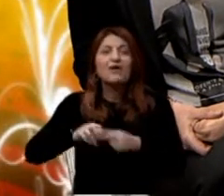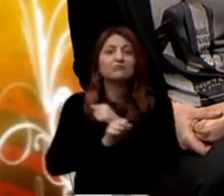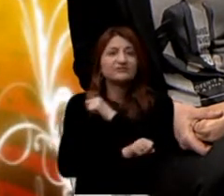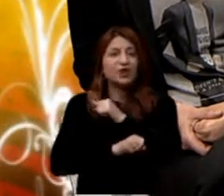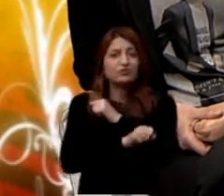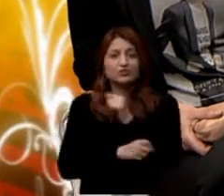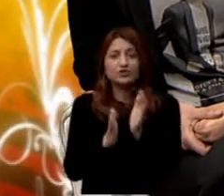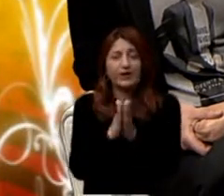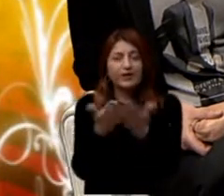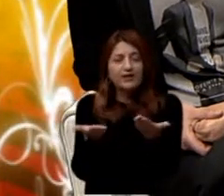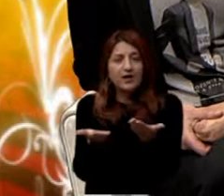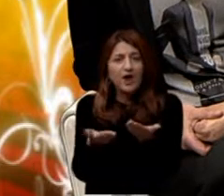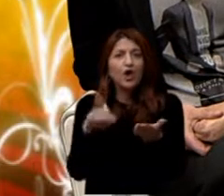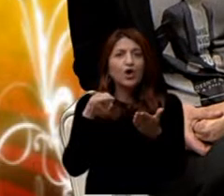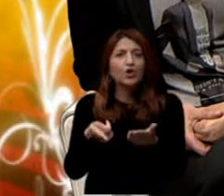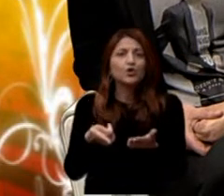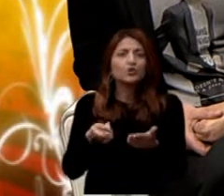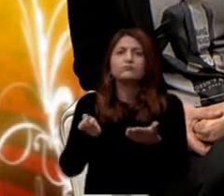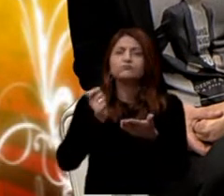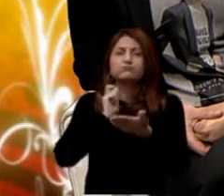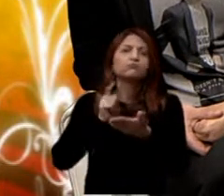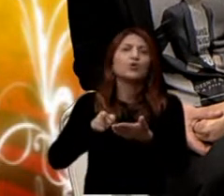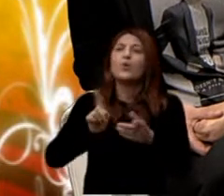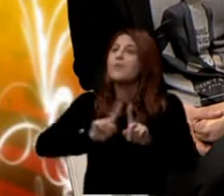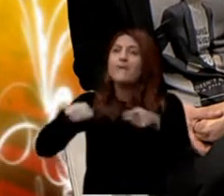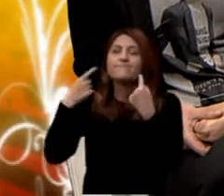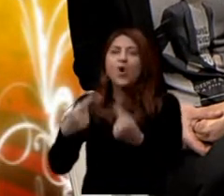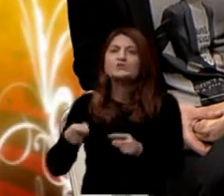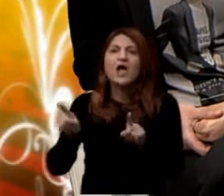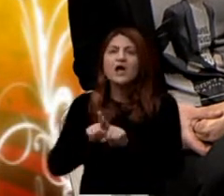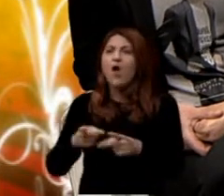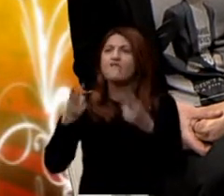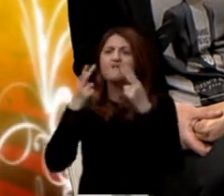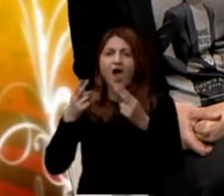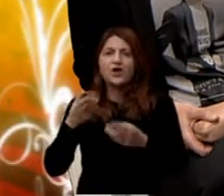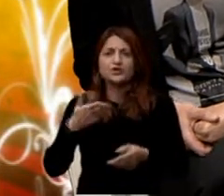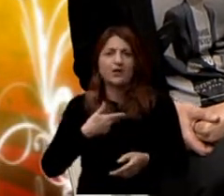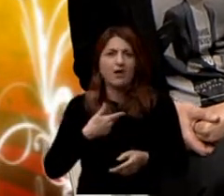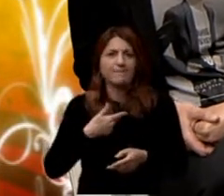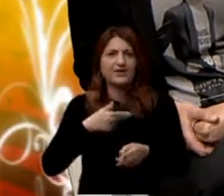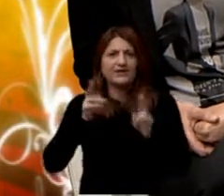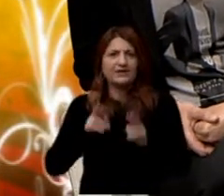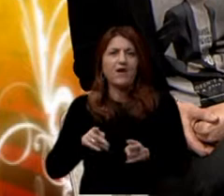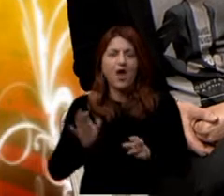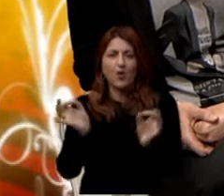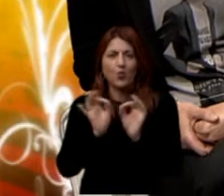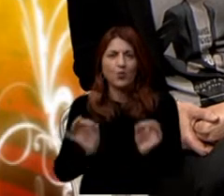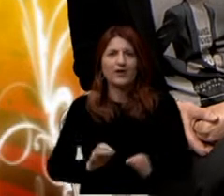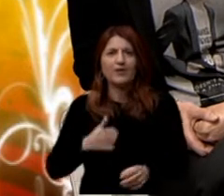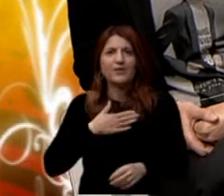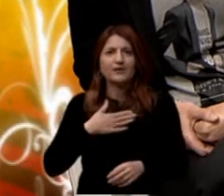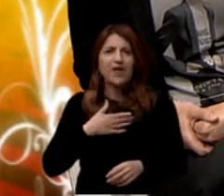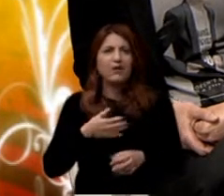udžbenik koji u cijeloj regiji ne postoji toliko značajan od urednika